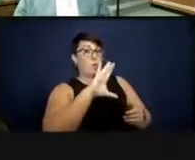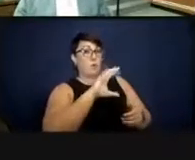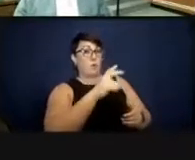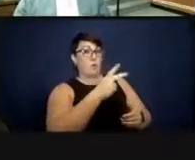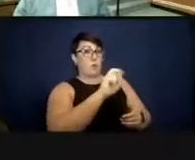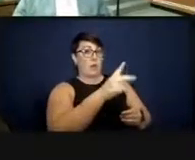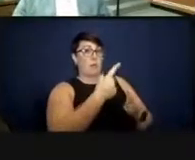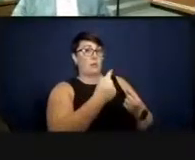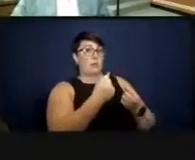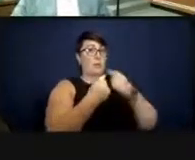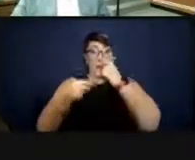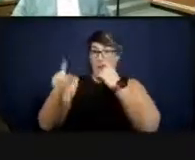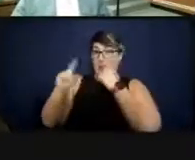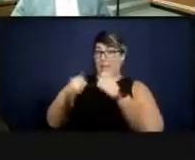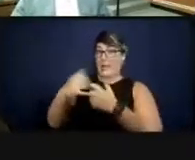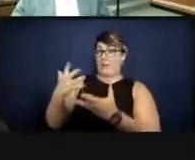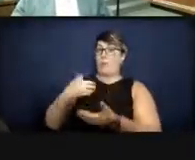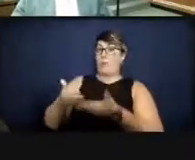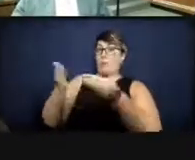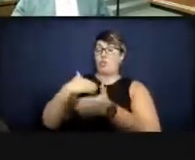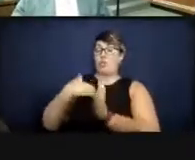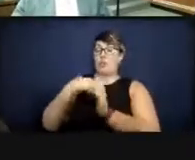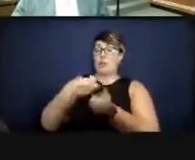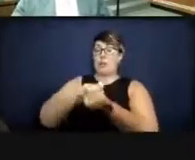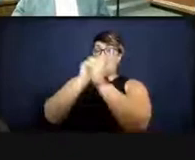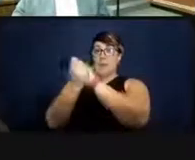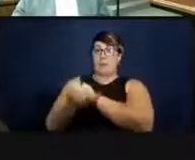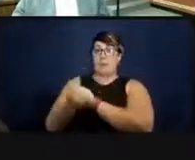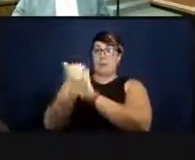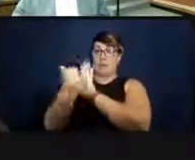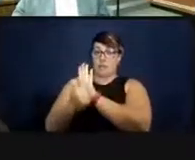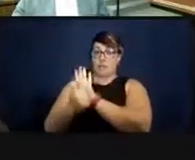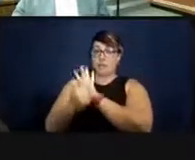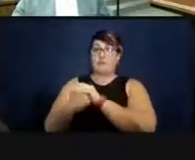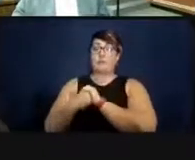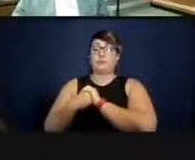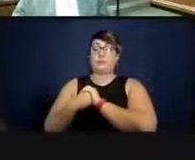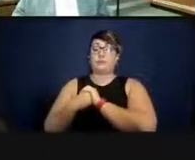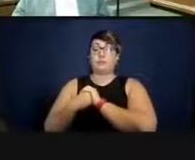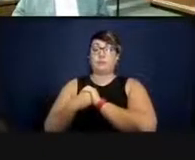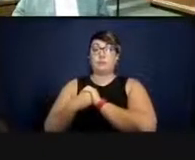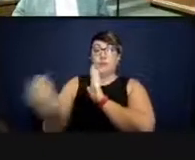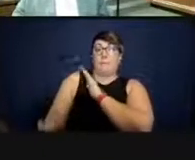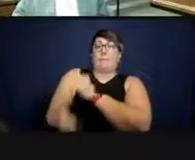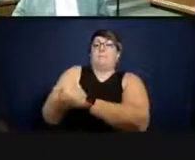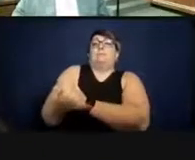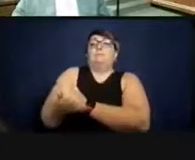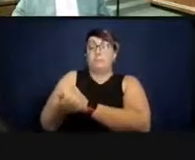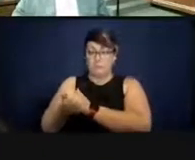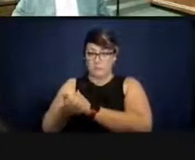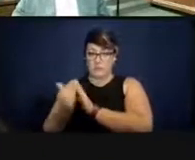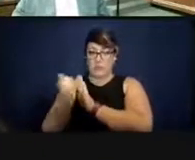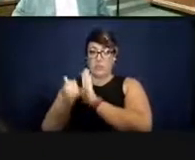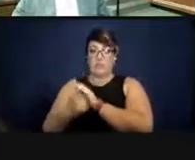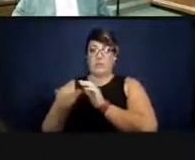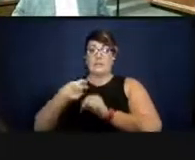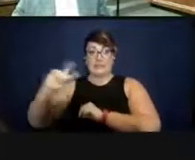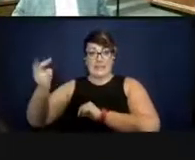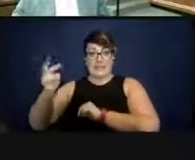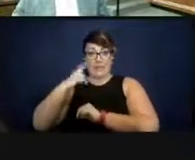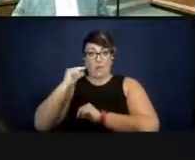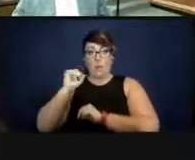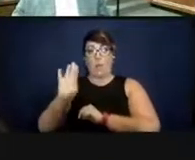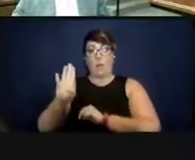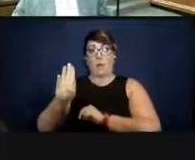huu. Kile ambacho Bwana Craig amesema hapa ni kuwa tubadilishe agenda kidogo ili